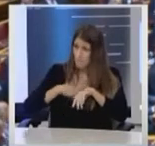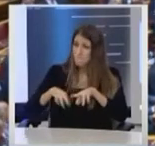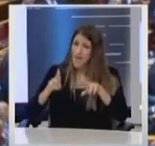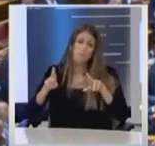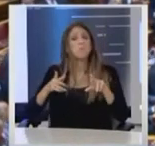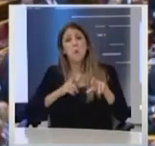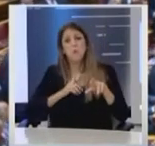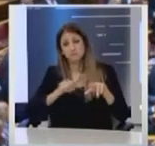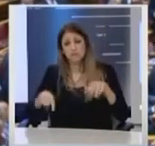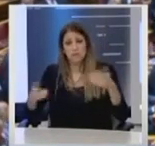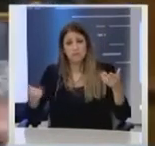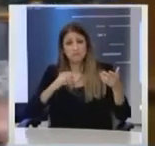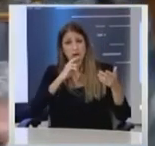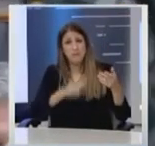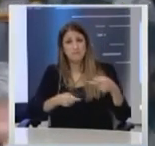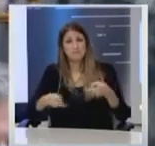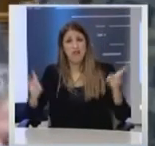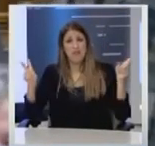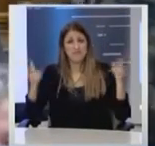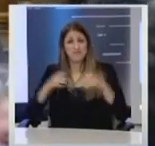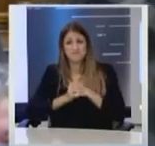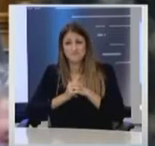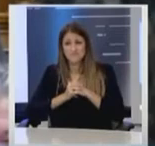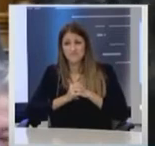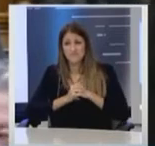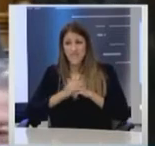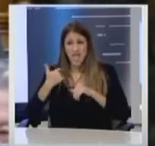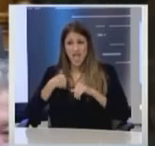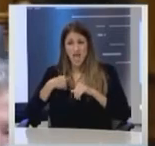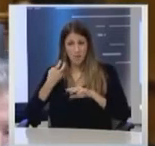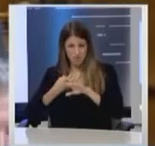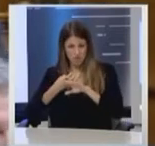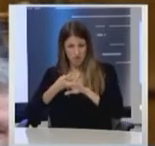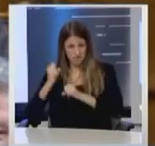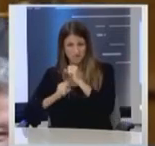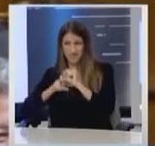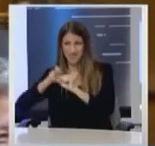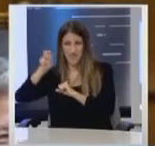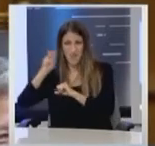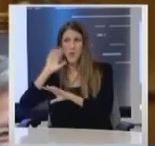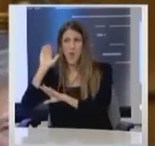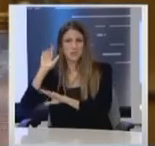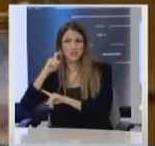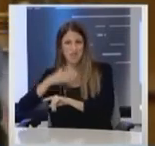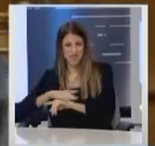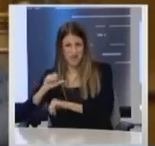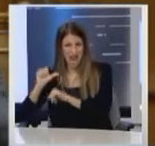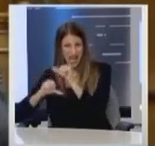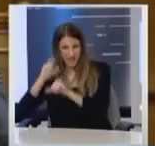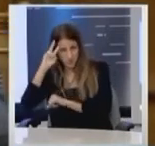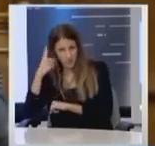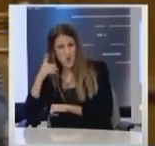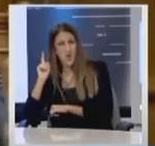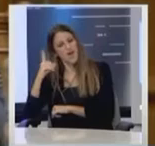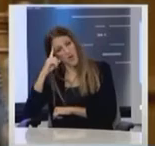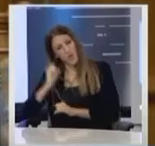Είμαι εδώ και να πάρετε το λόγο. Είμαι εδώ. Εγώ δεν ανέβηκα στον ημιτό για να ρωτήσω τους εξωγήινους, για να αλλάξω γνώμη. Έχω